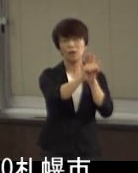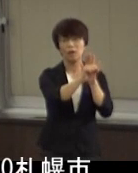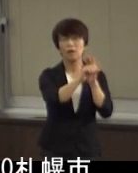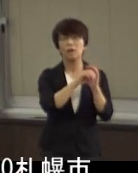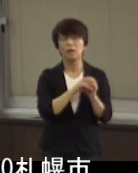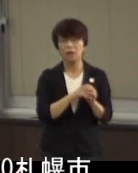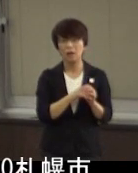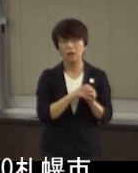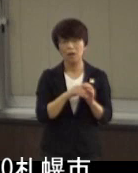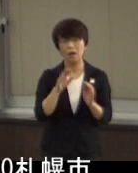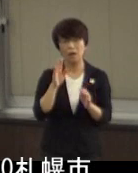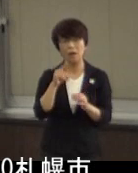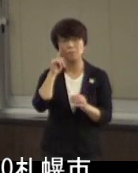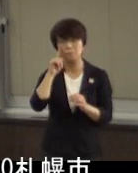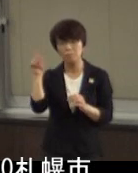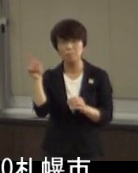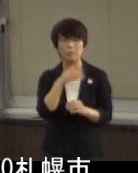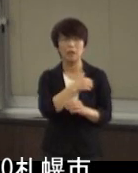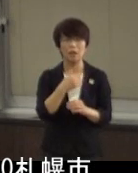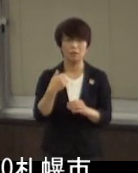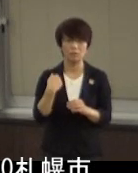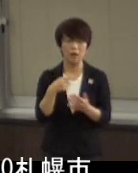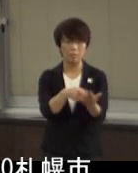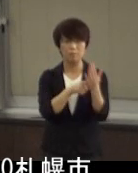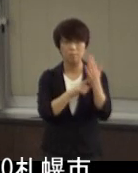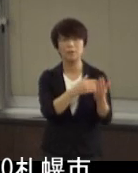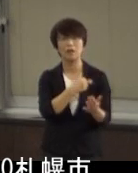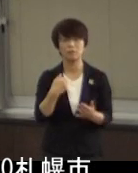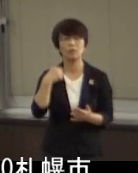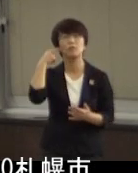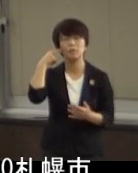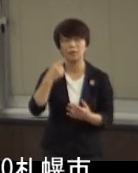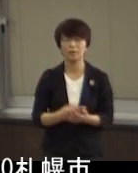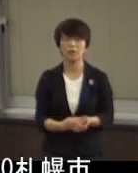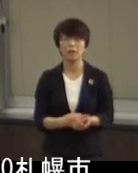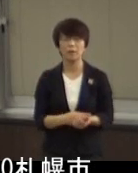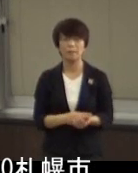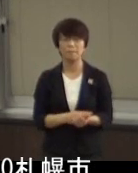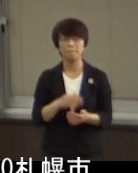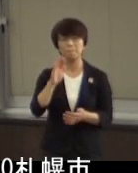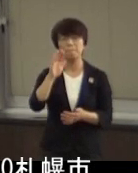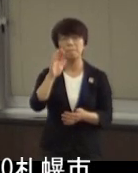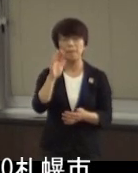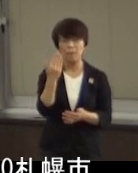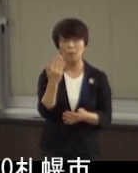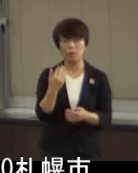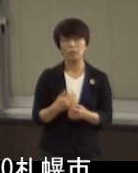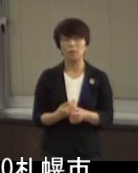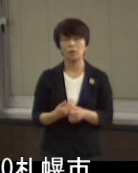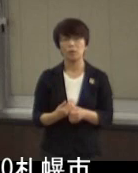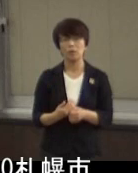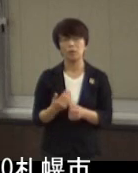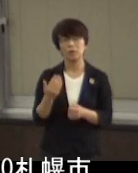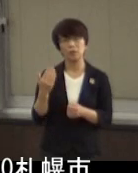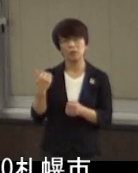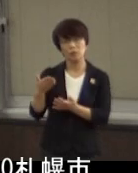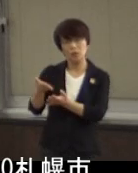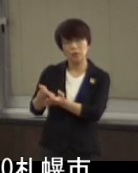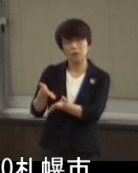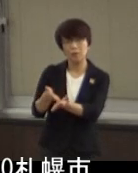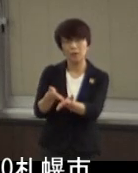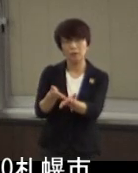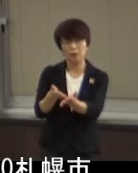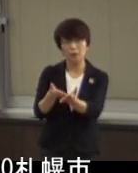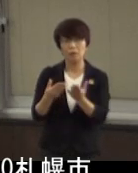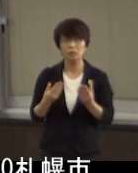度見られるのかなと、このように思っているところであります。しかしながら、先ほどお話をさせていただきました